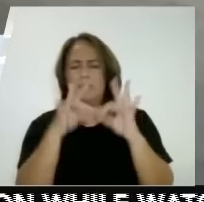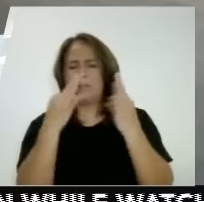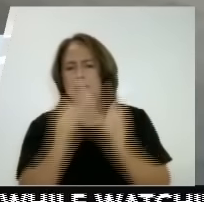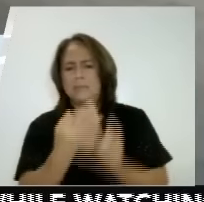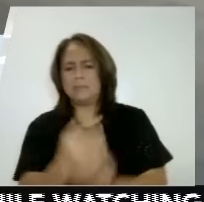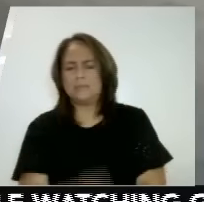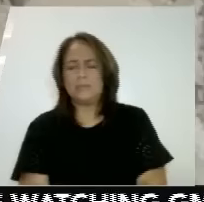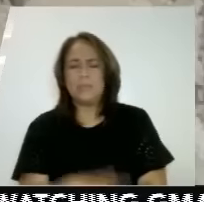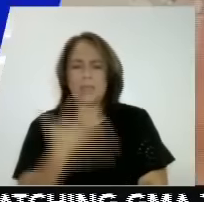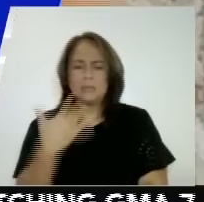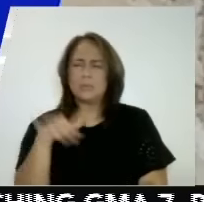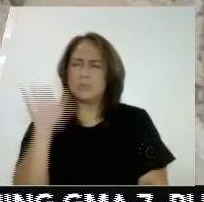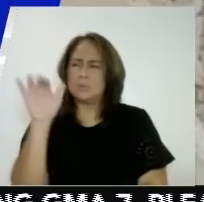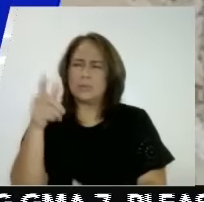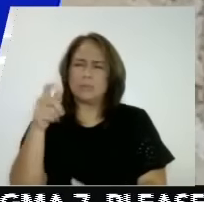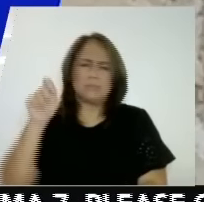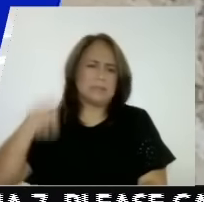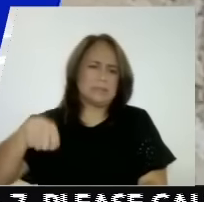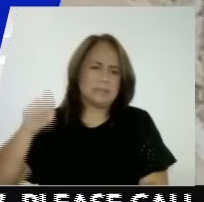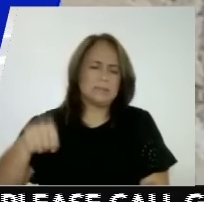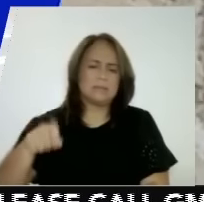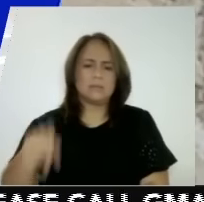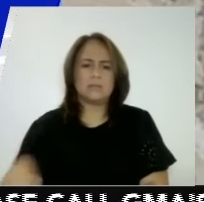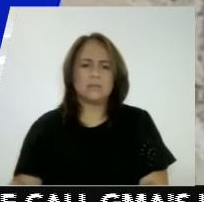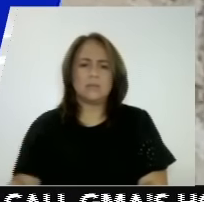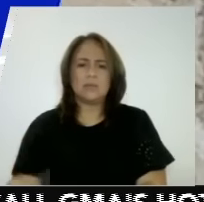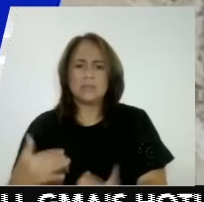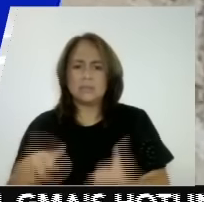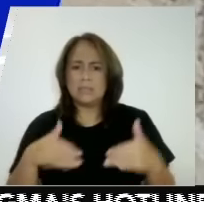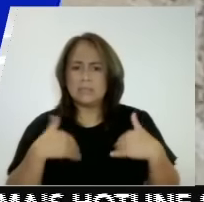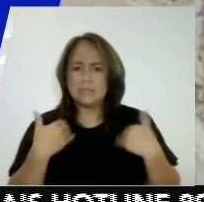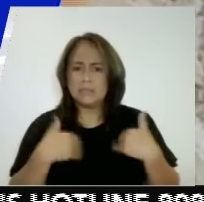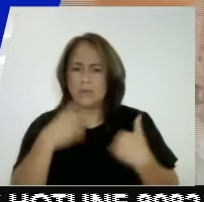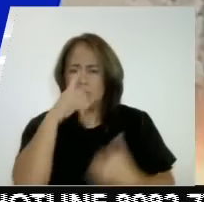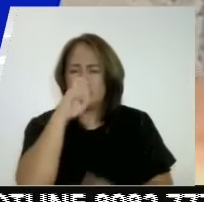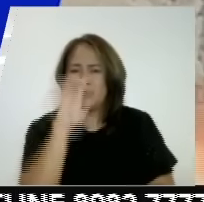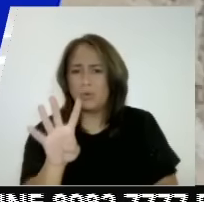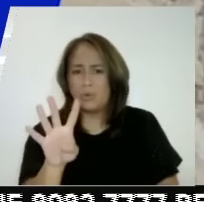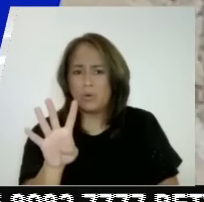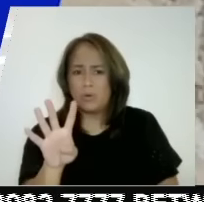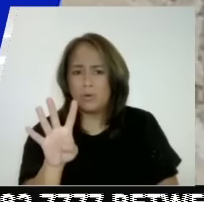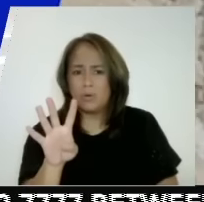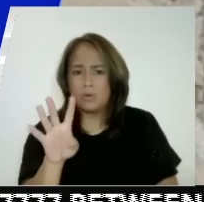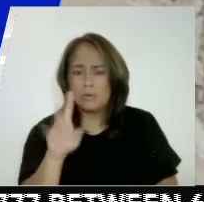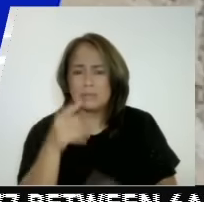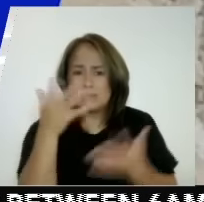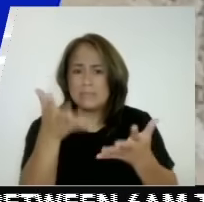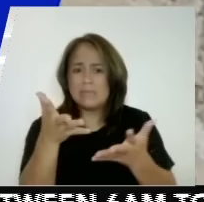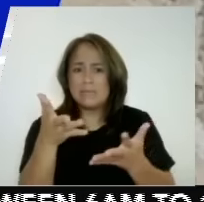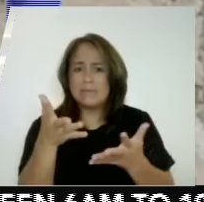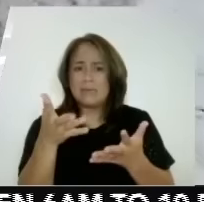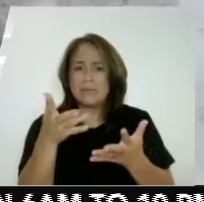nananawagan ng hustisya. Kasi still young, 4 years old, biruin mo kas dyan, ang patamuno tilubong dahi dyan.